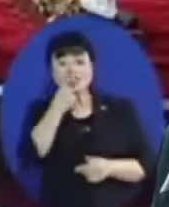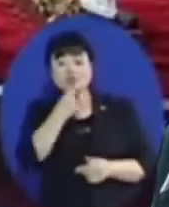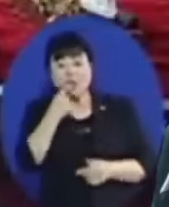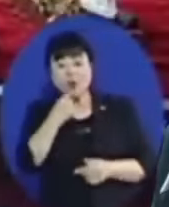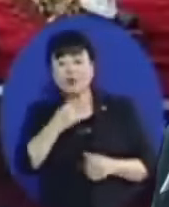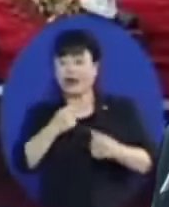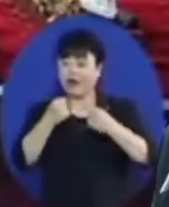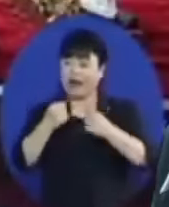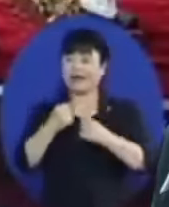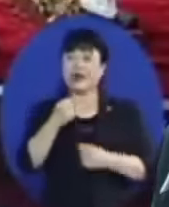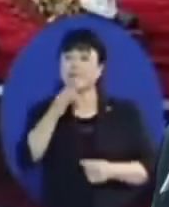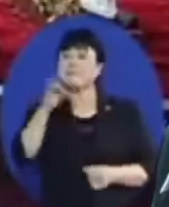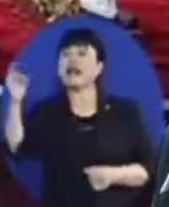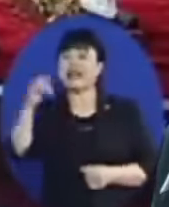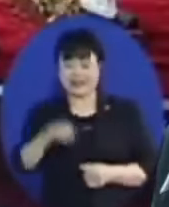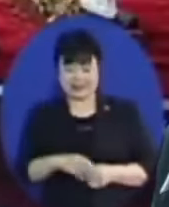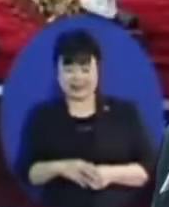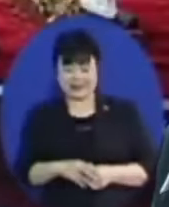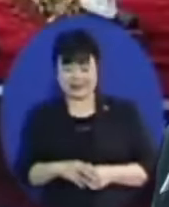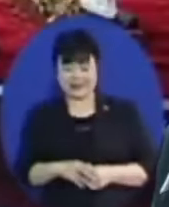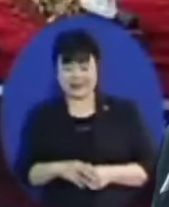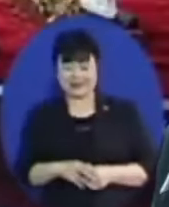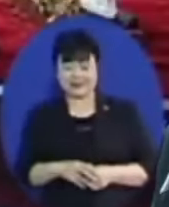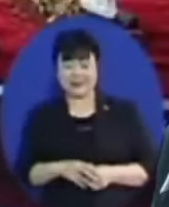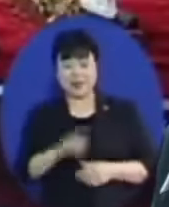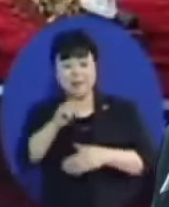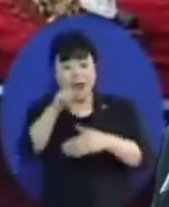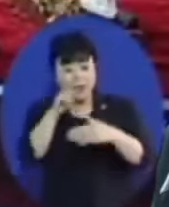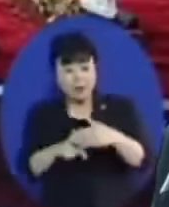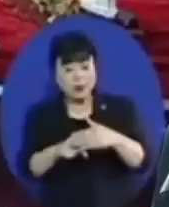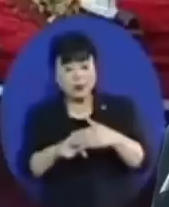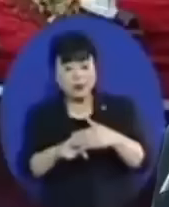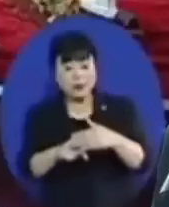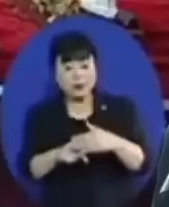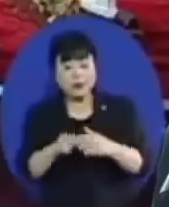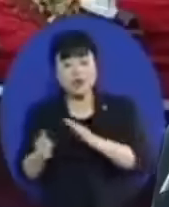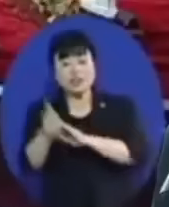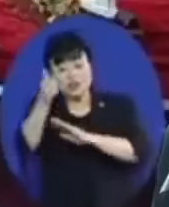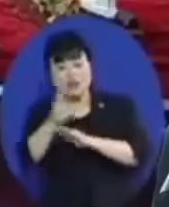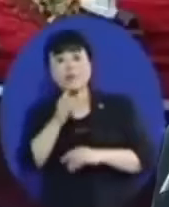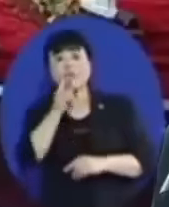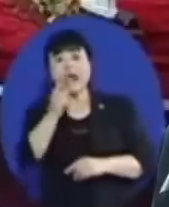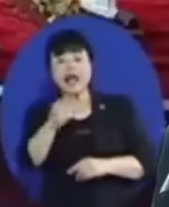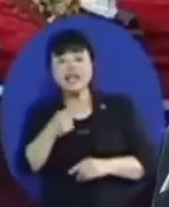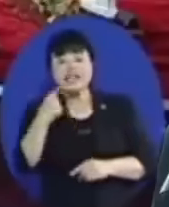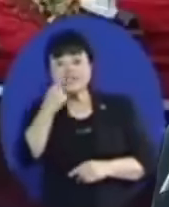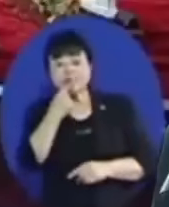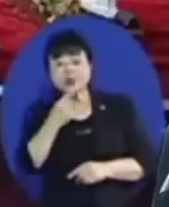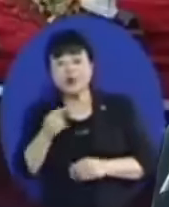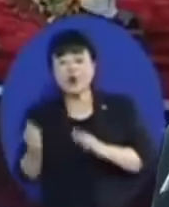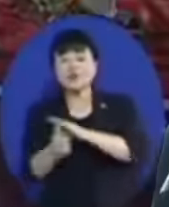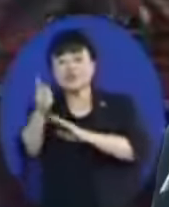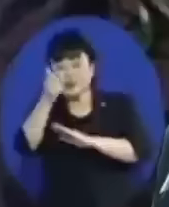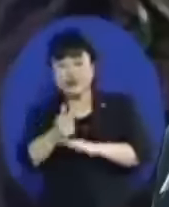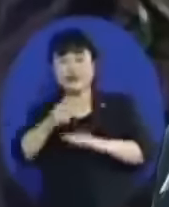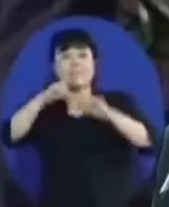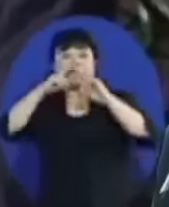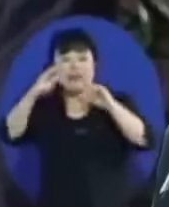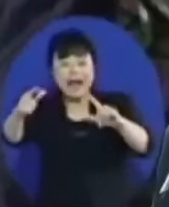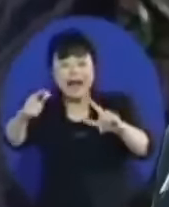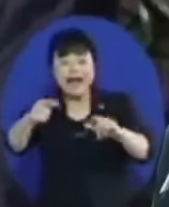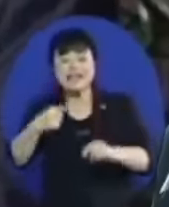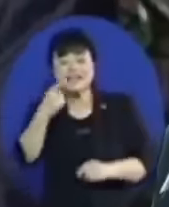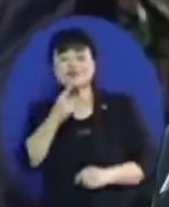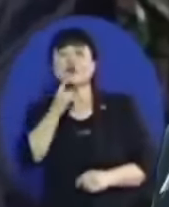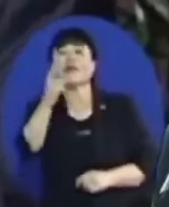나는 건강한 사람이다. 나는 건강하다. 마음으로만 나는 성공한다고 말하지 말고 입술로도 나는 성공한다. 나는